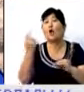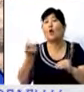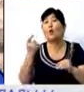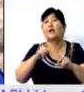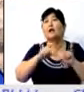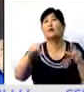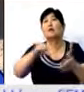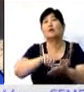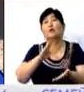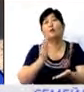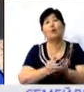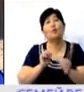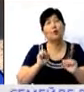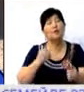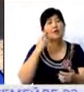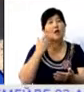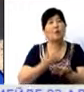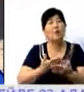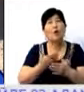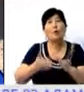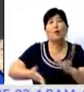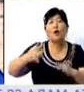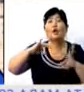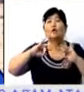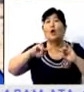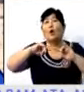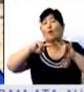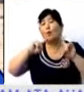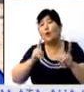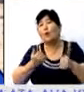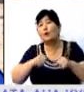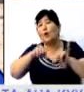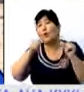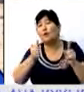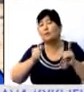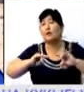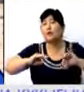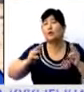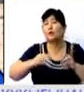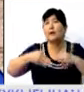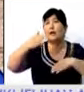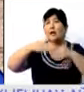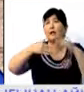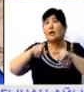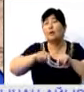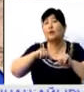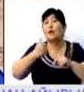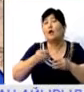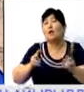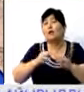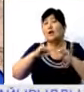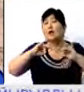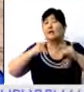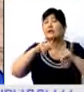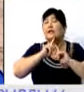болуы мүмкін деген болжам бар. Қос нысанның қабырғасы ой өрнекпен көмкерілген күйдірілген қышпен өрілген. Сондай ақ қала құрылысында өрнектелген қыштар мен түрлі